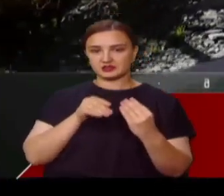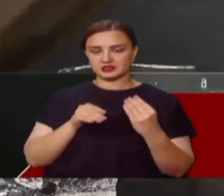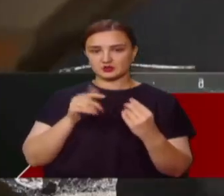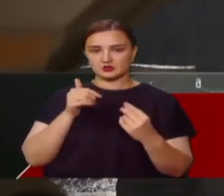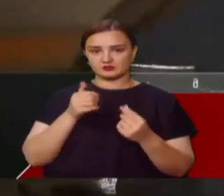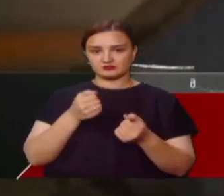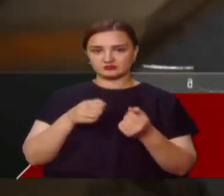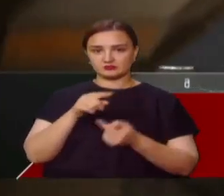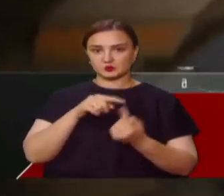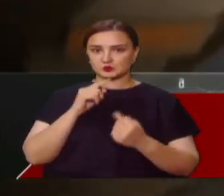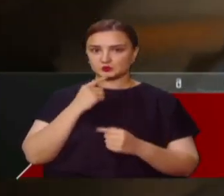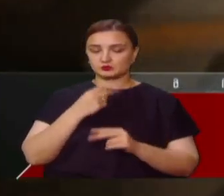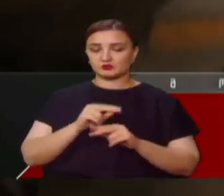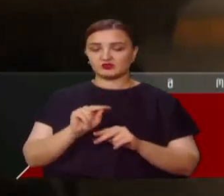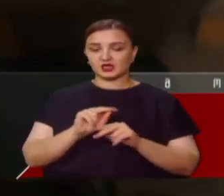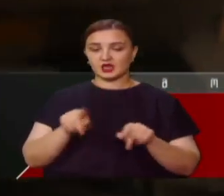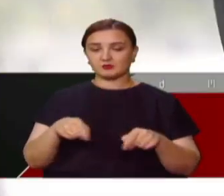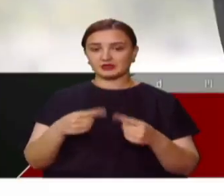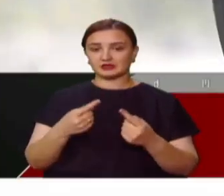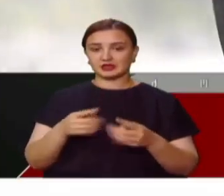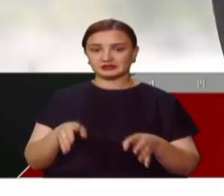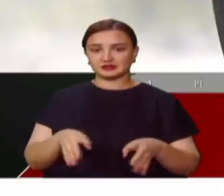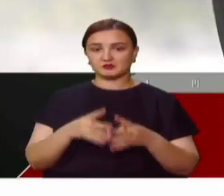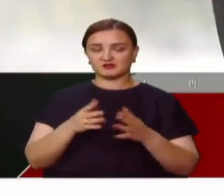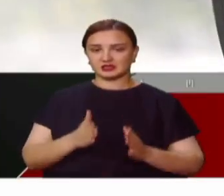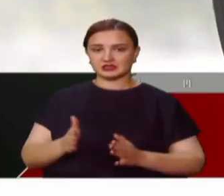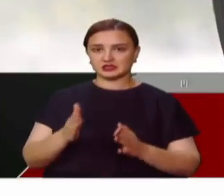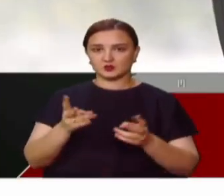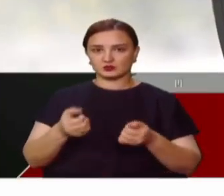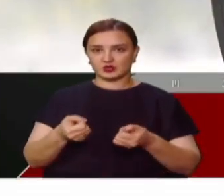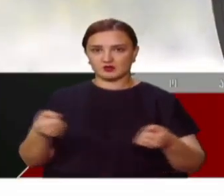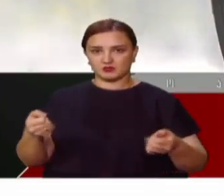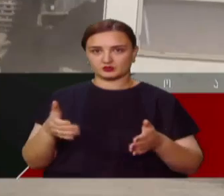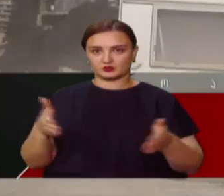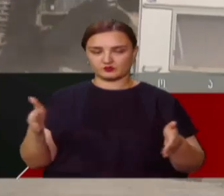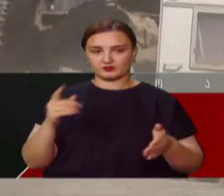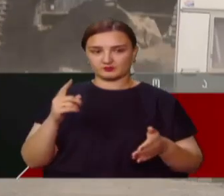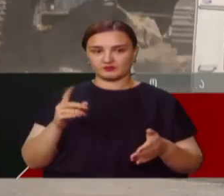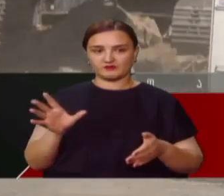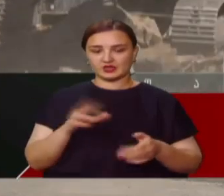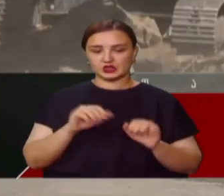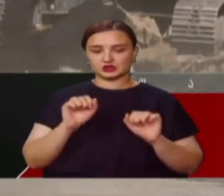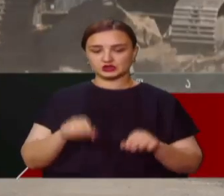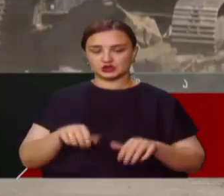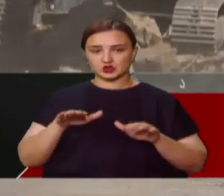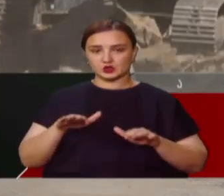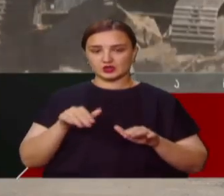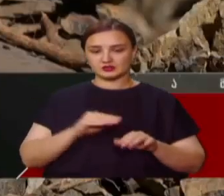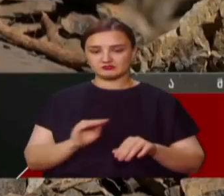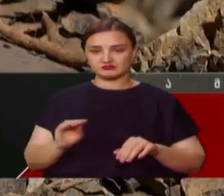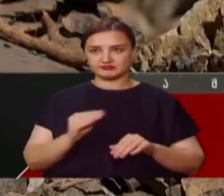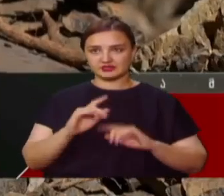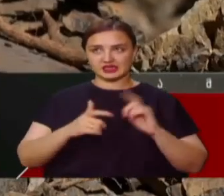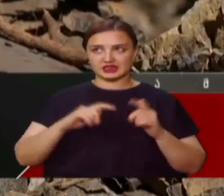გაიწულოთ. ამიტომ რეაბილიტაციის ფარგლებში მთავარი აქცენტი სწორედ გზის გაფართოებაზე გაკეთდა. ყველა შესაძლო მონაკვეთში ასაქცევები